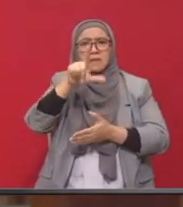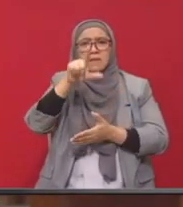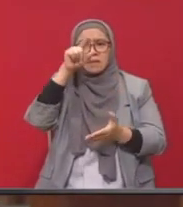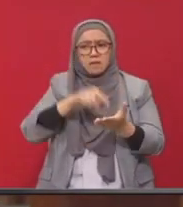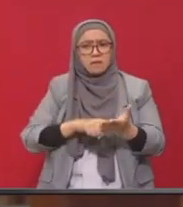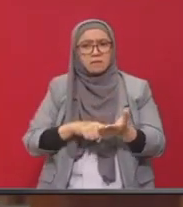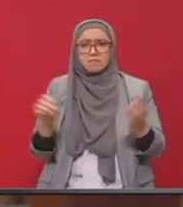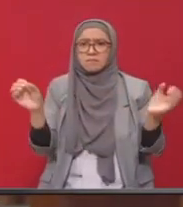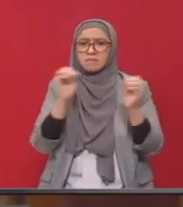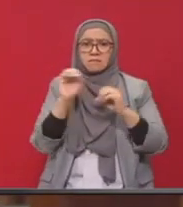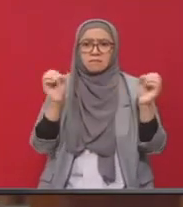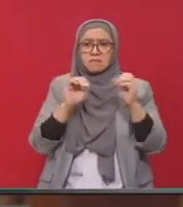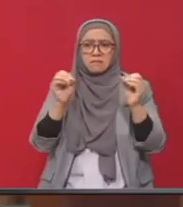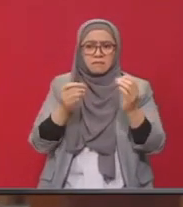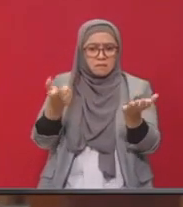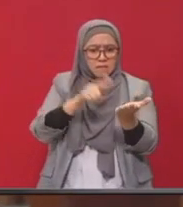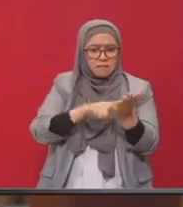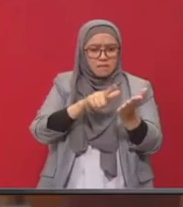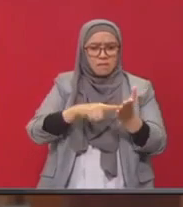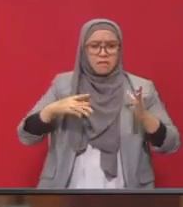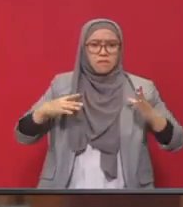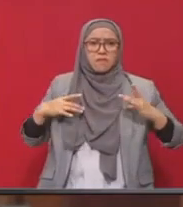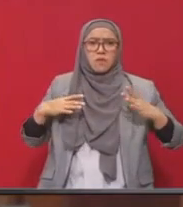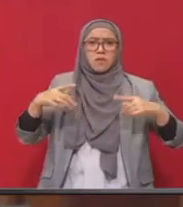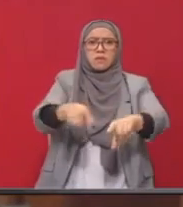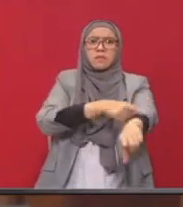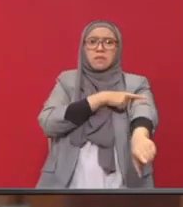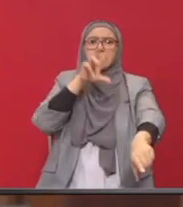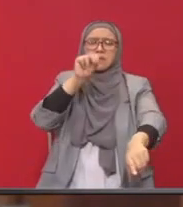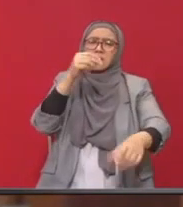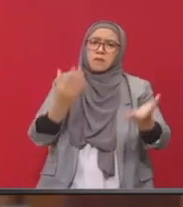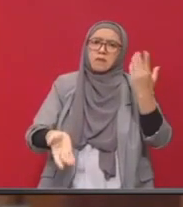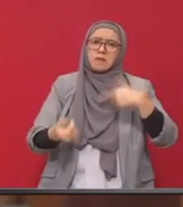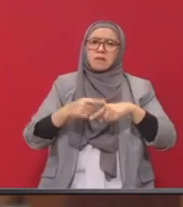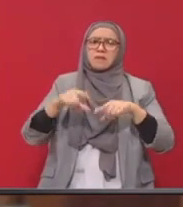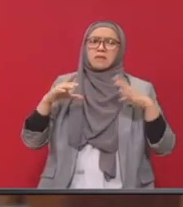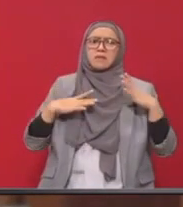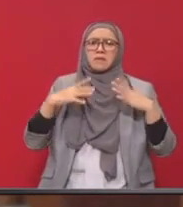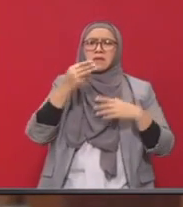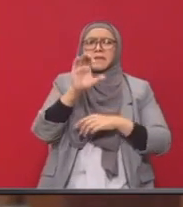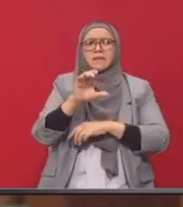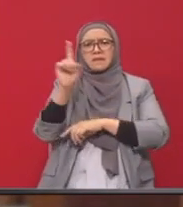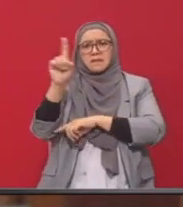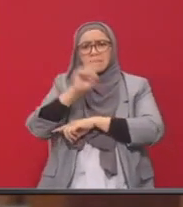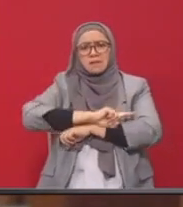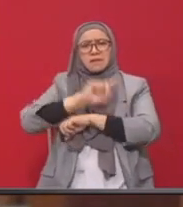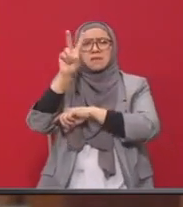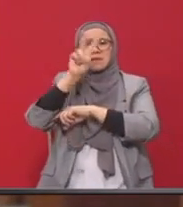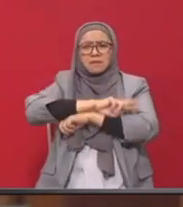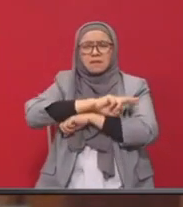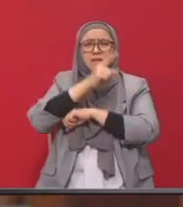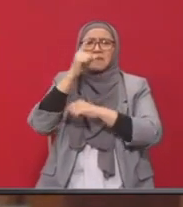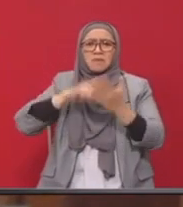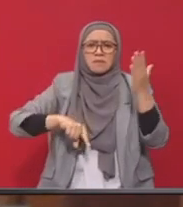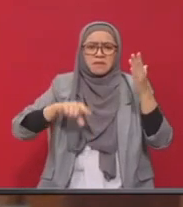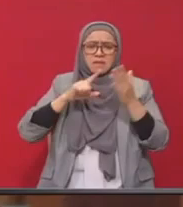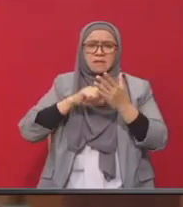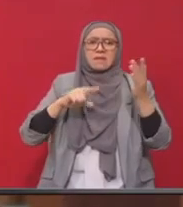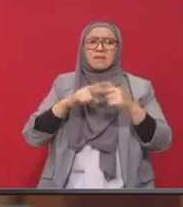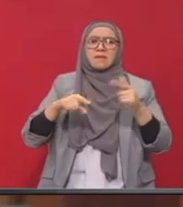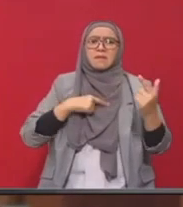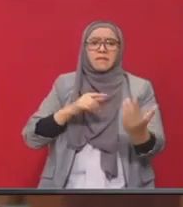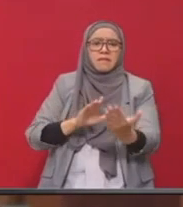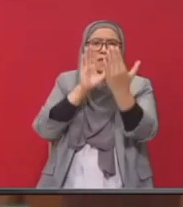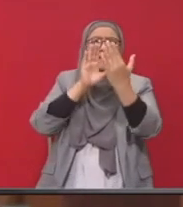ada ialah kurang mengatakan bercuti panjang mungkin cuti mc12 hari ke aku yang dihadapi adalah kekangan karena mereka juga